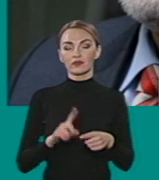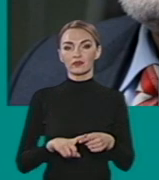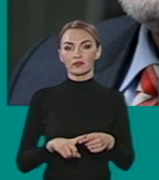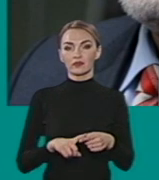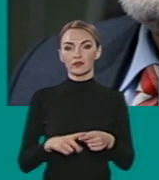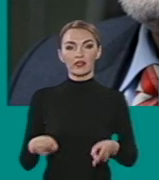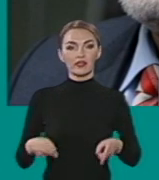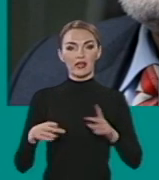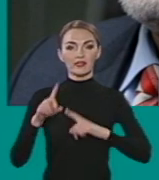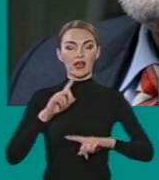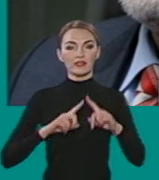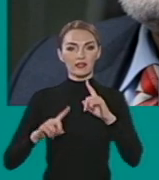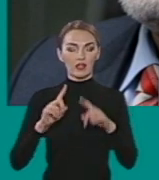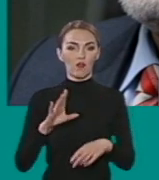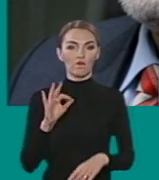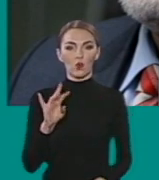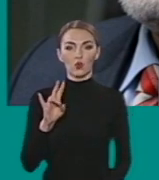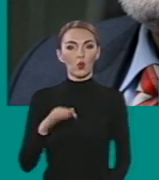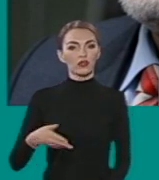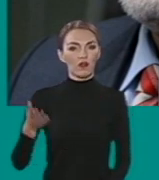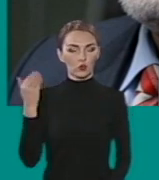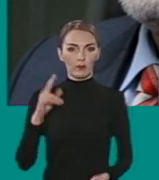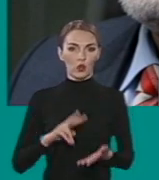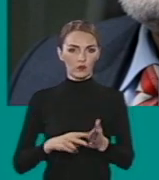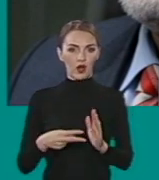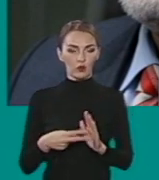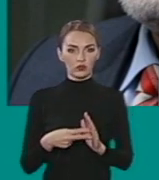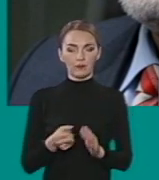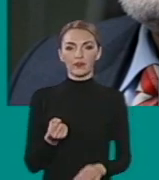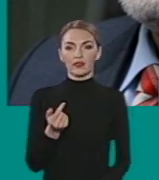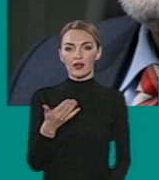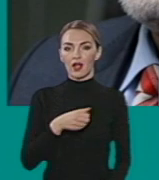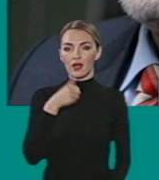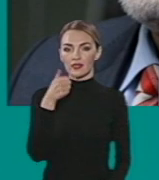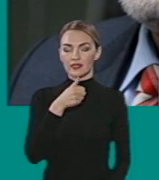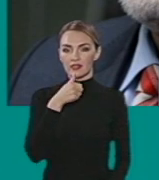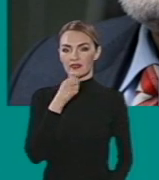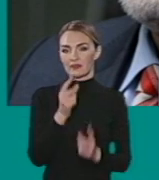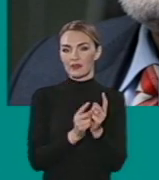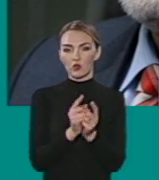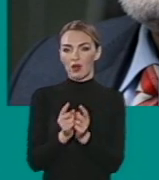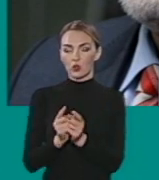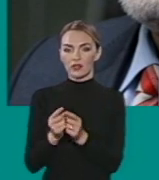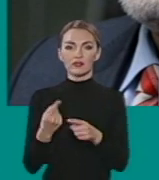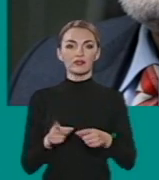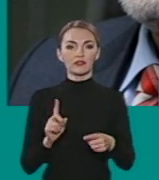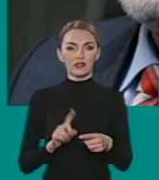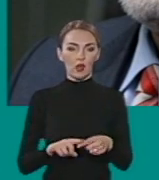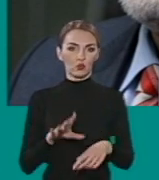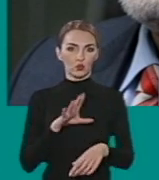Це виїзне засідання, воно давно планувалося, воно декілька разів там терміни змінювалося. Це було десь і